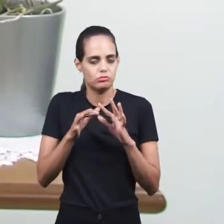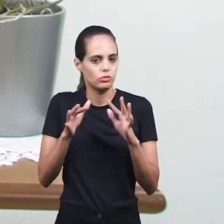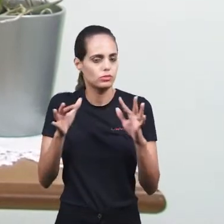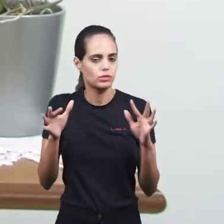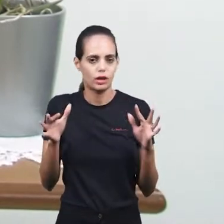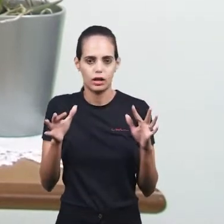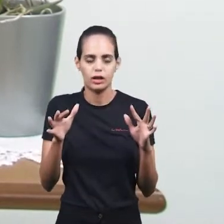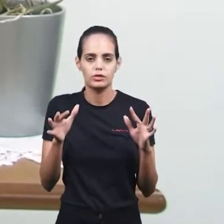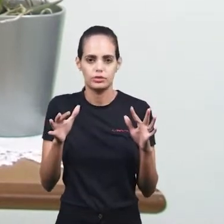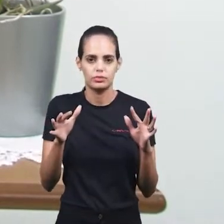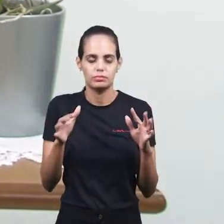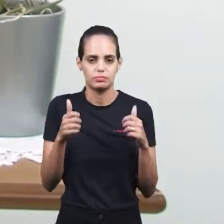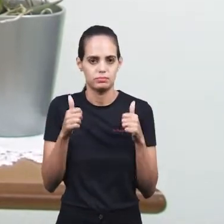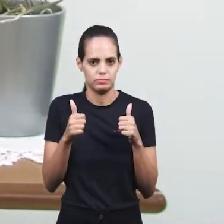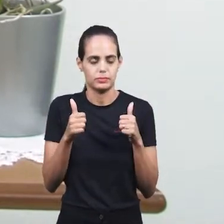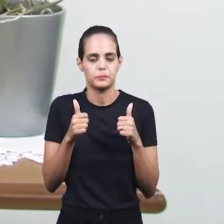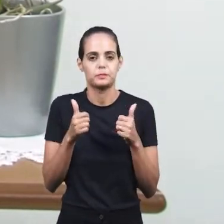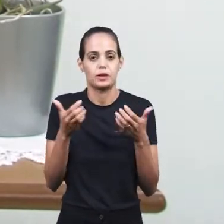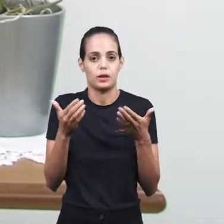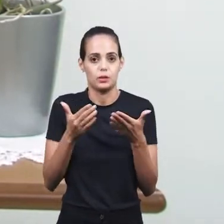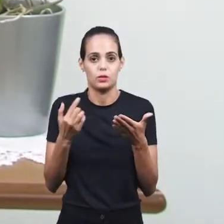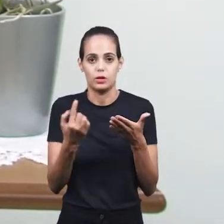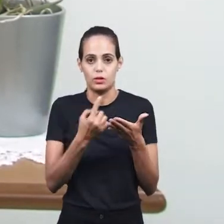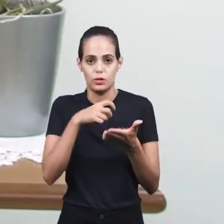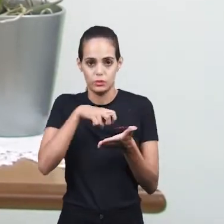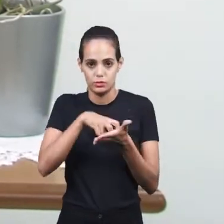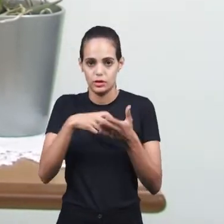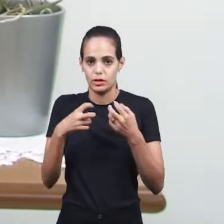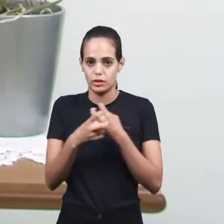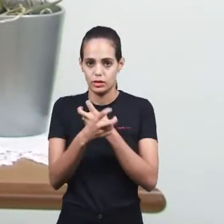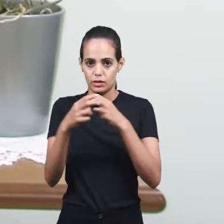А наша церковь, она склонится на колени.